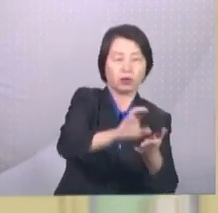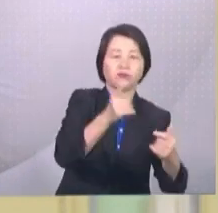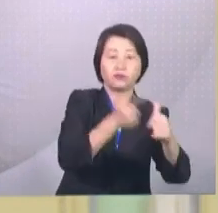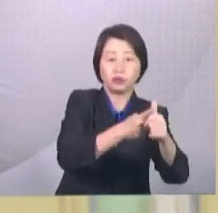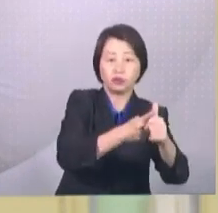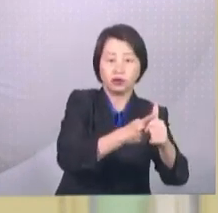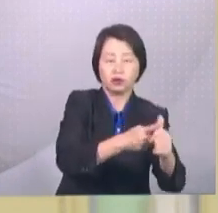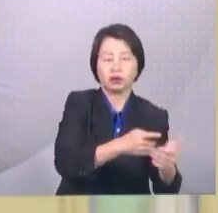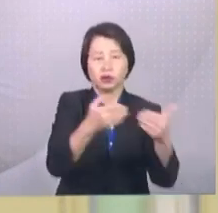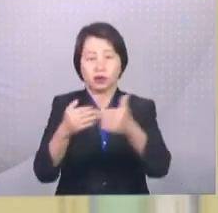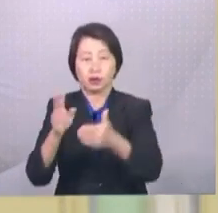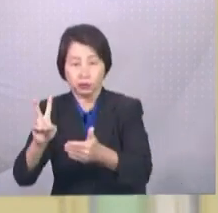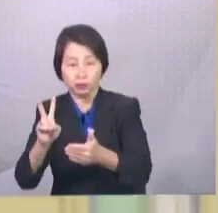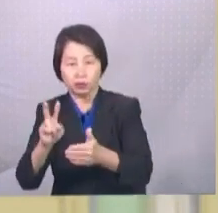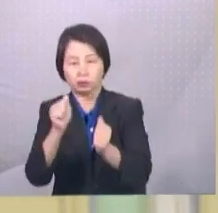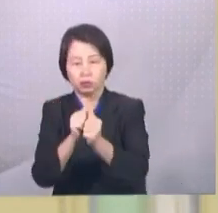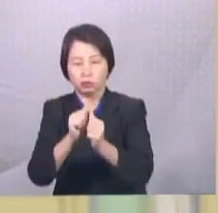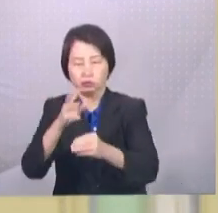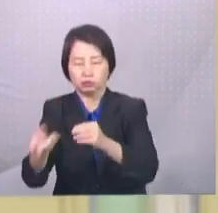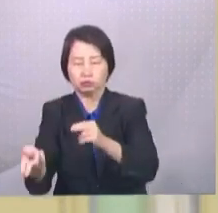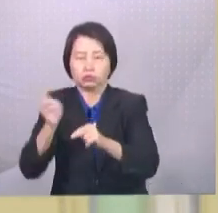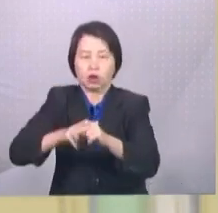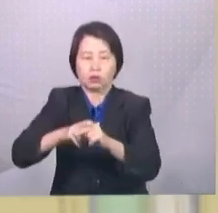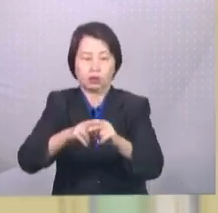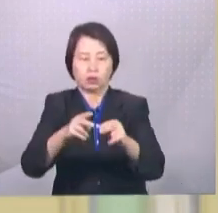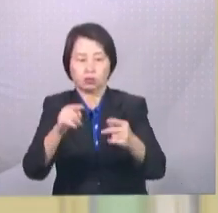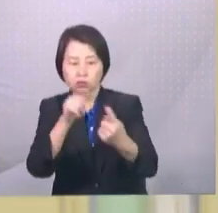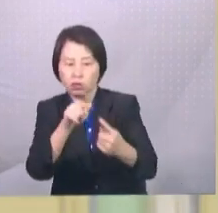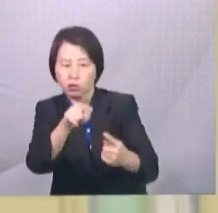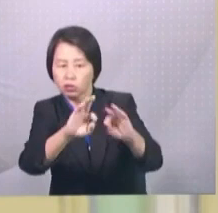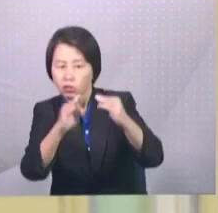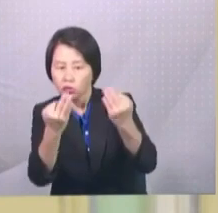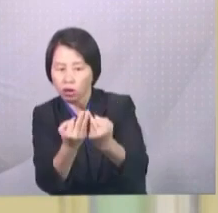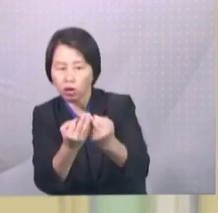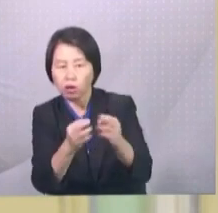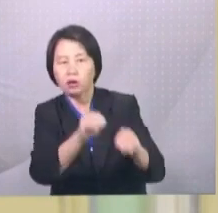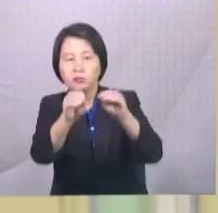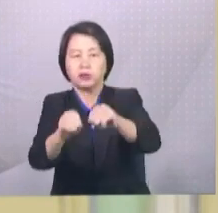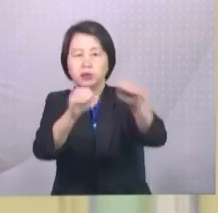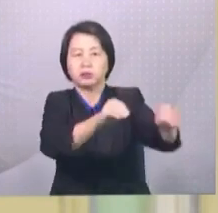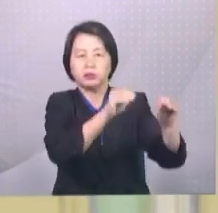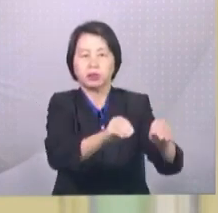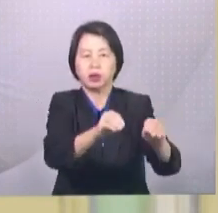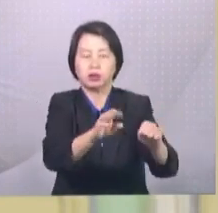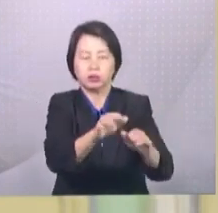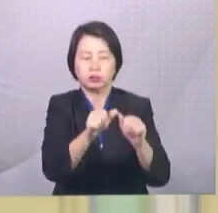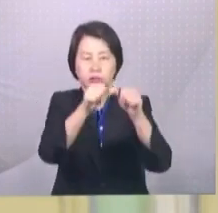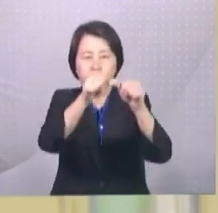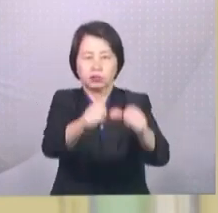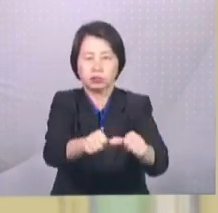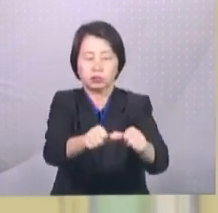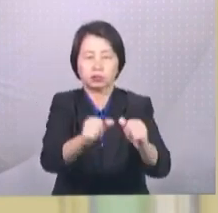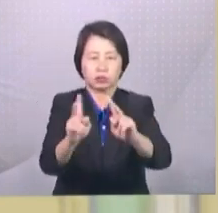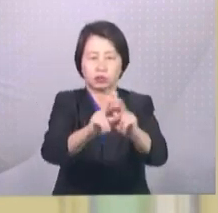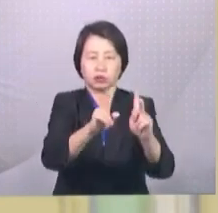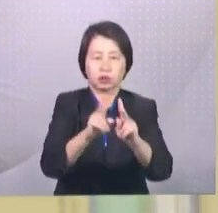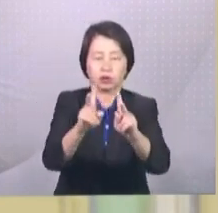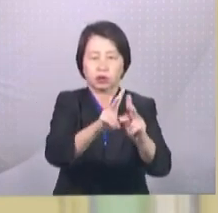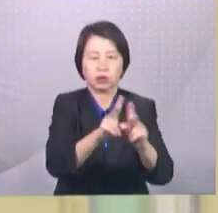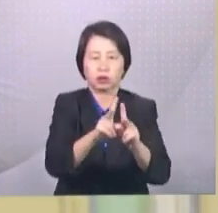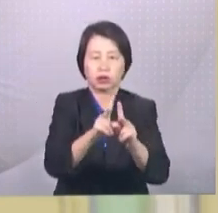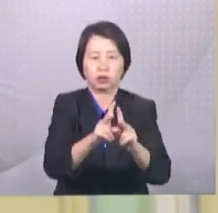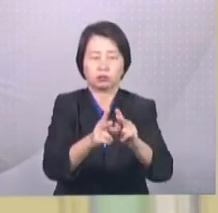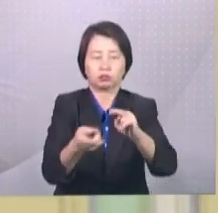pertama dengan penambahan kepada keluarga yang berpindah randah dan tinggal di